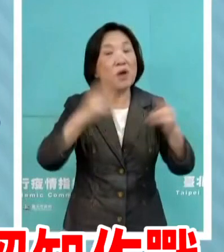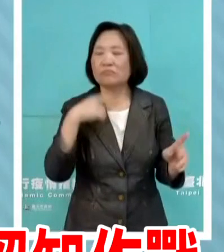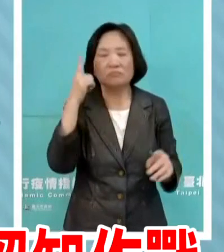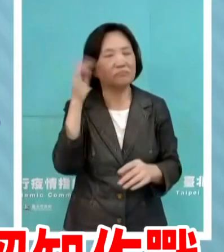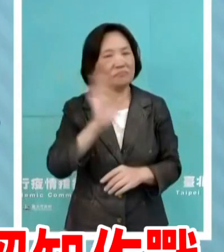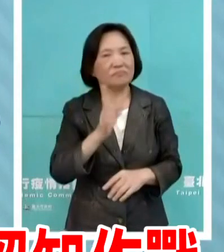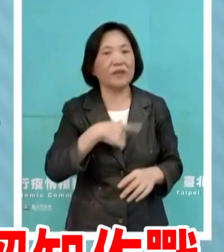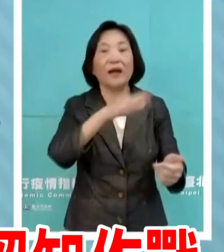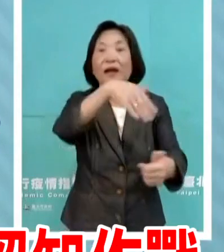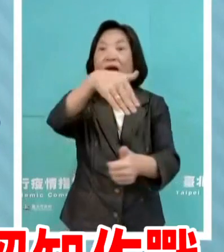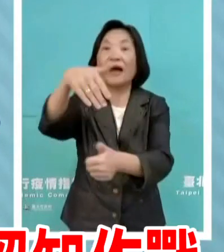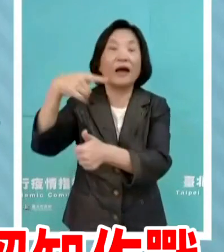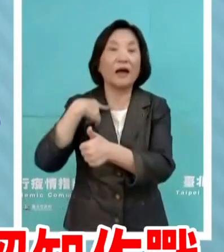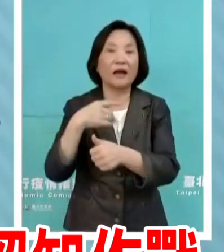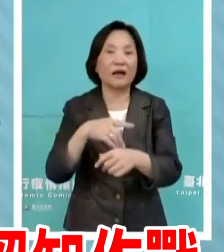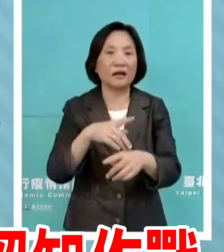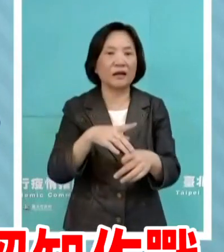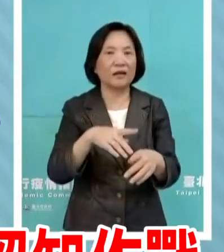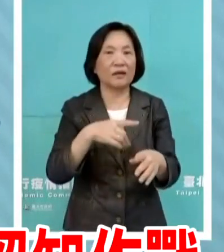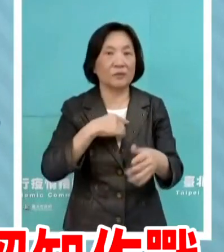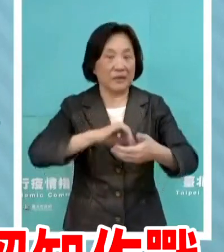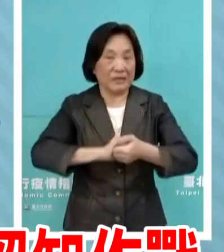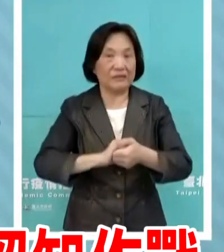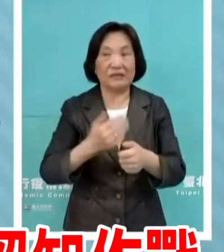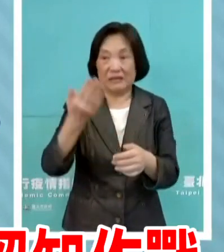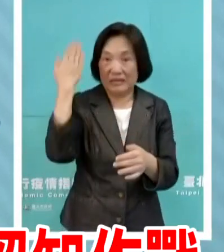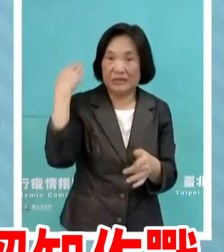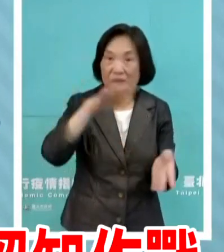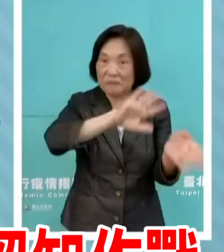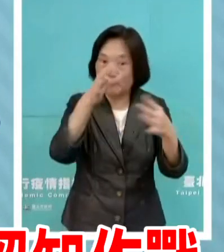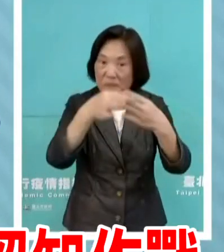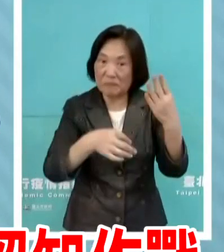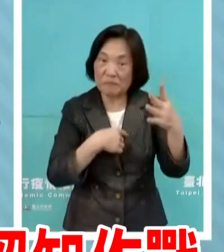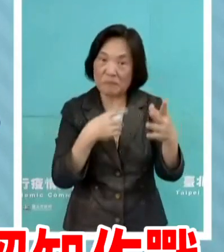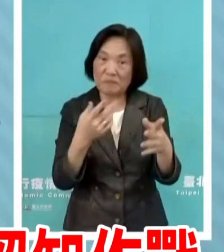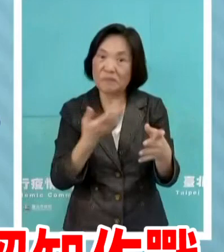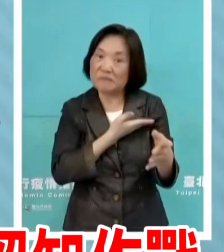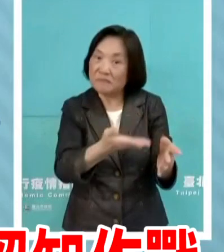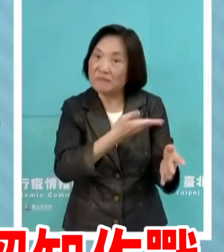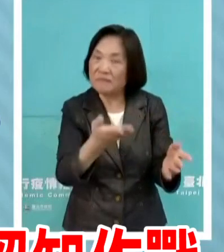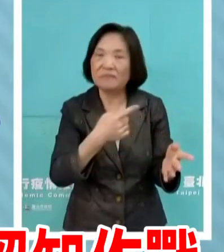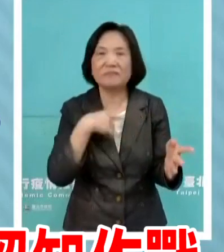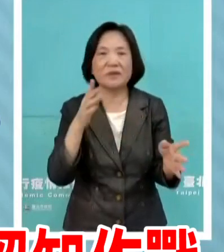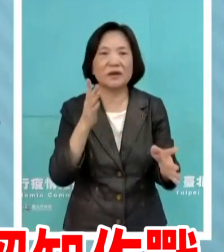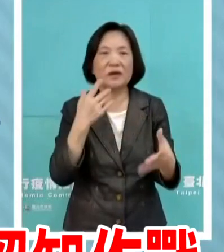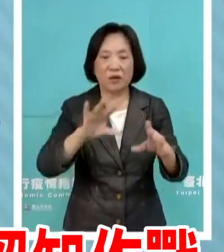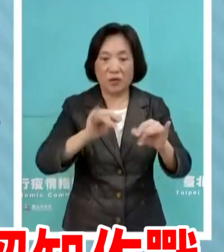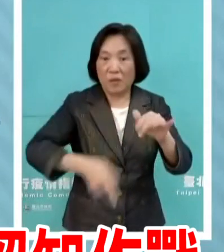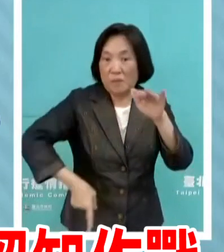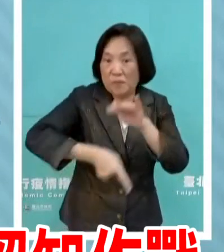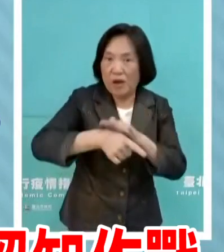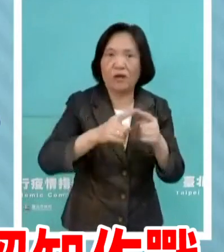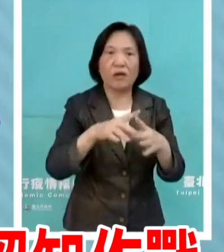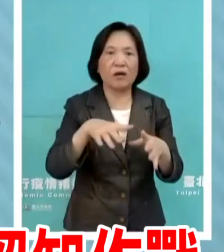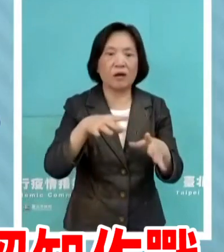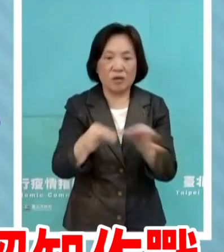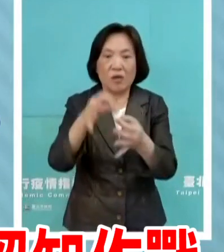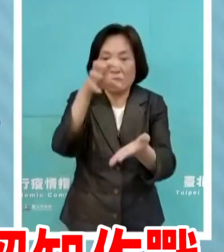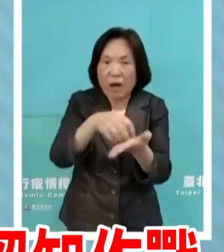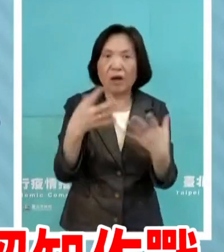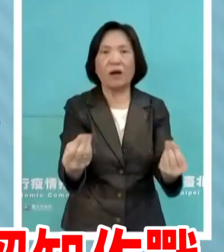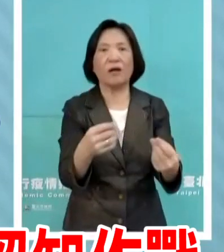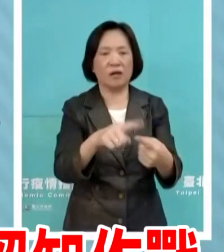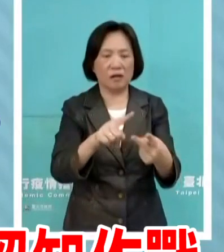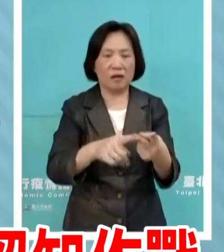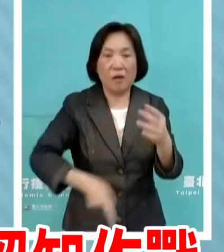业者找来说，不可能完全照过去的标准嘛。很多这种违建，甚至你都没有使用执照还违建，